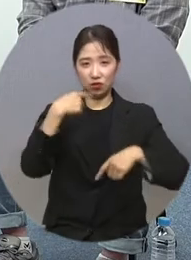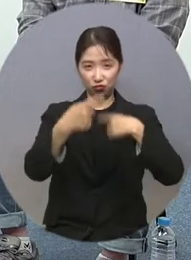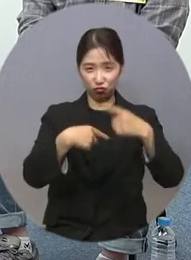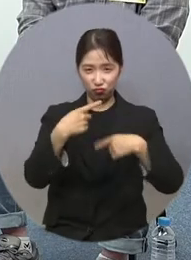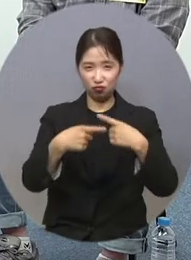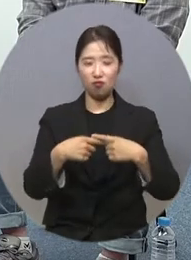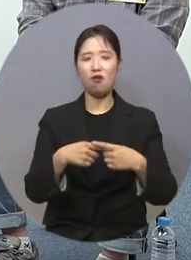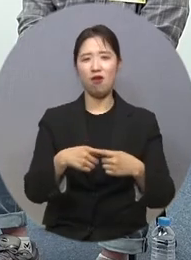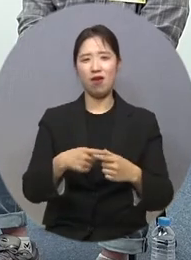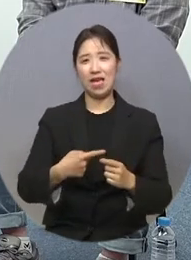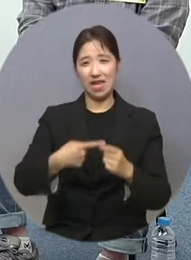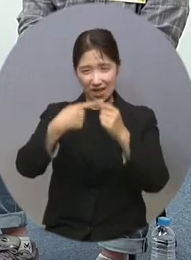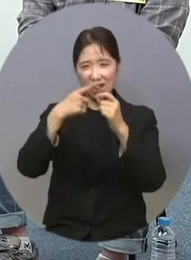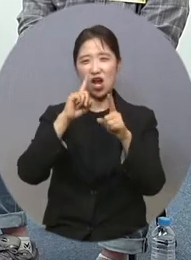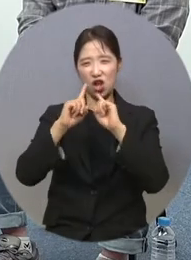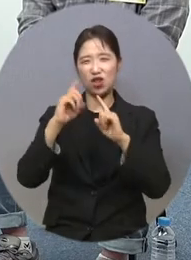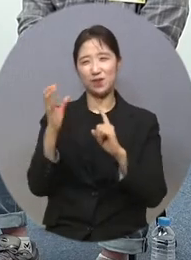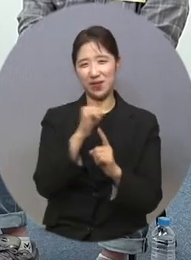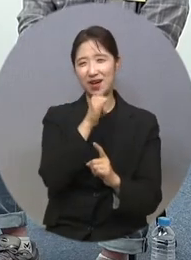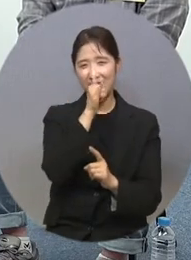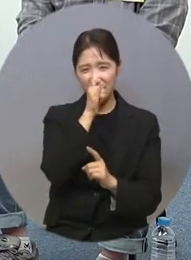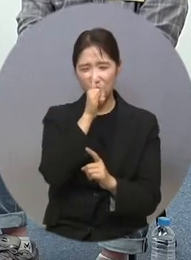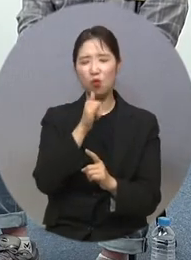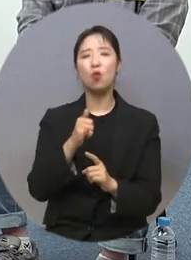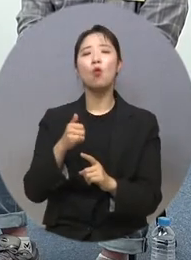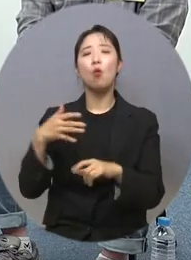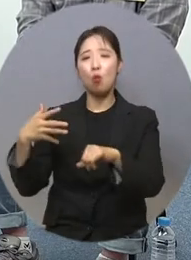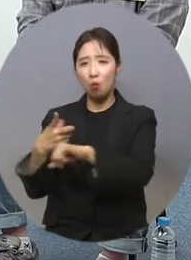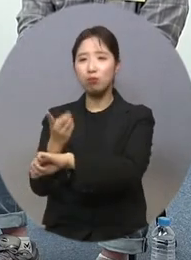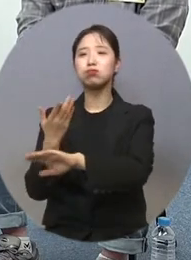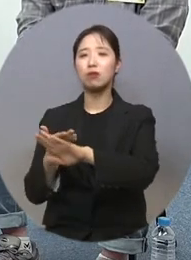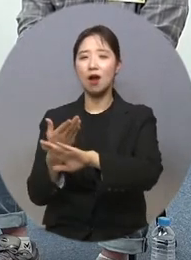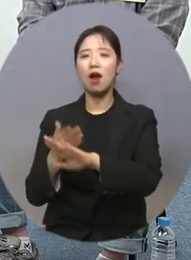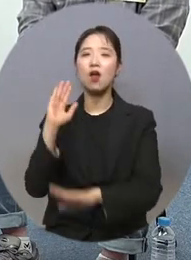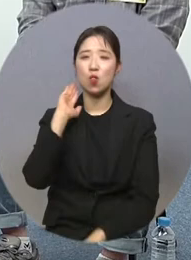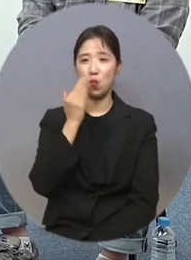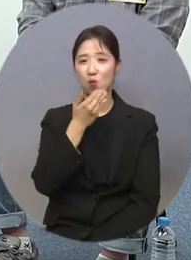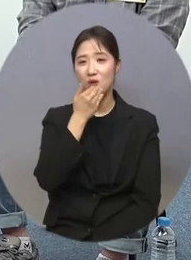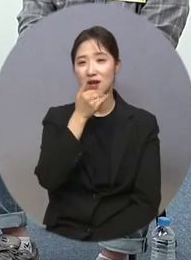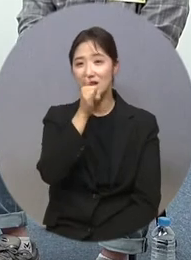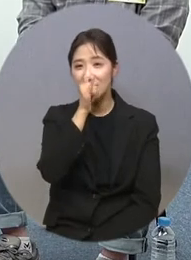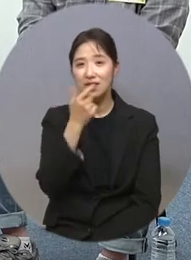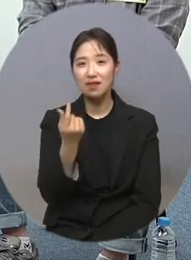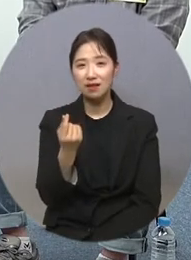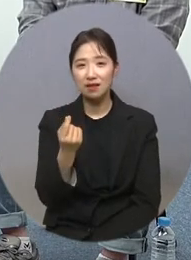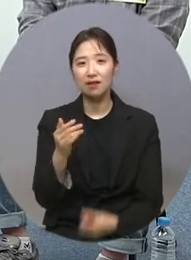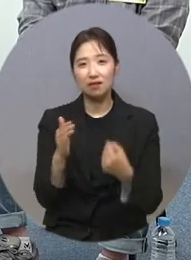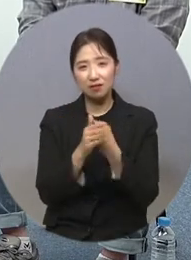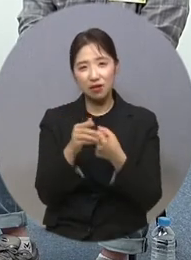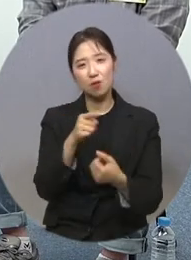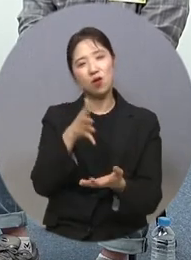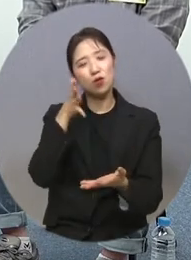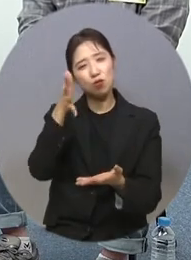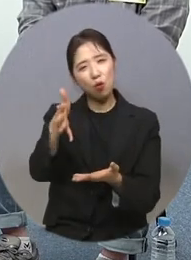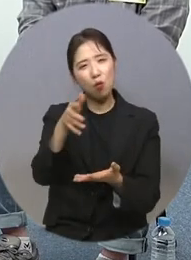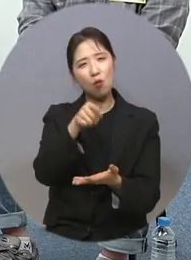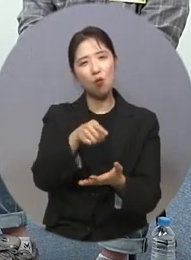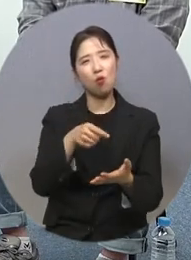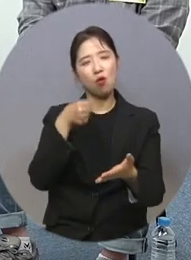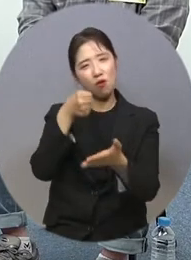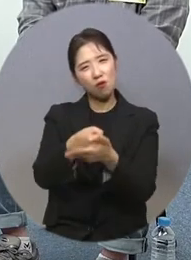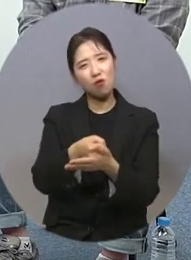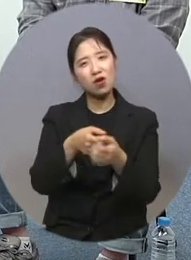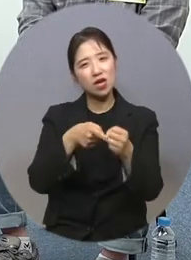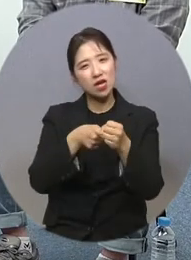수어를 제1 언어로 하는 또 농인이 계시고 그렇지 않은 또 농인도 계시고 이렇다고 하더라고요. 그래서 아마 그런 전공을